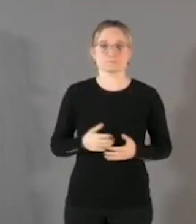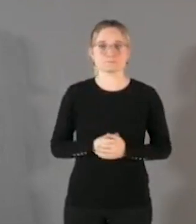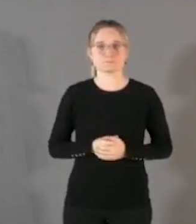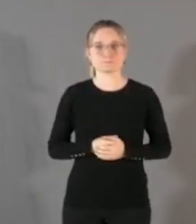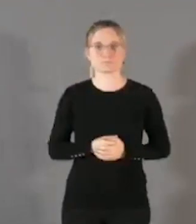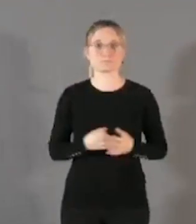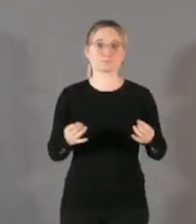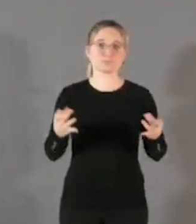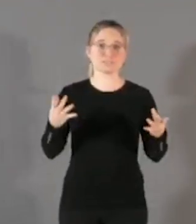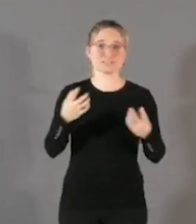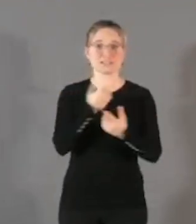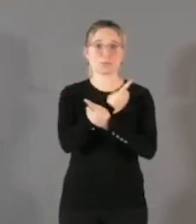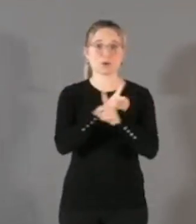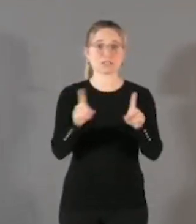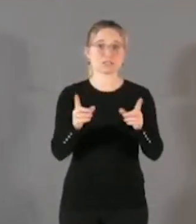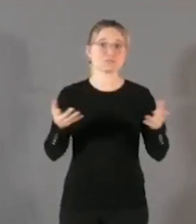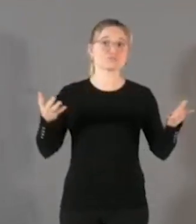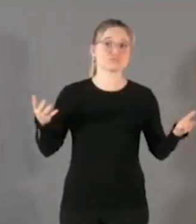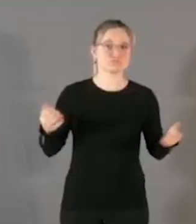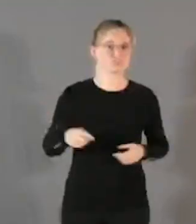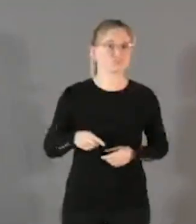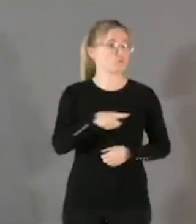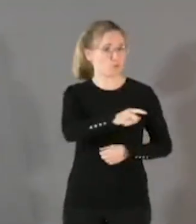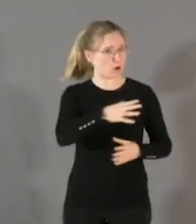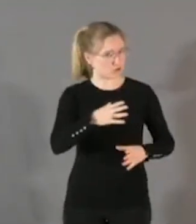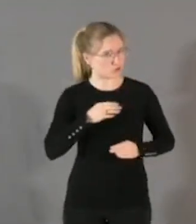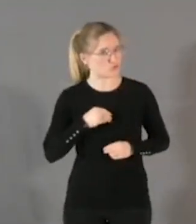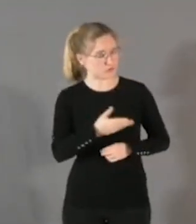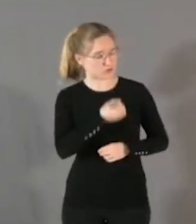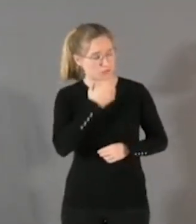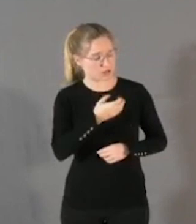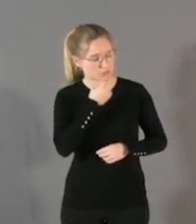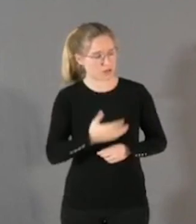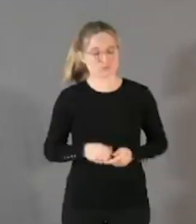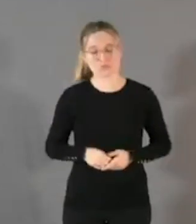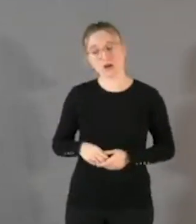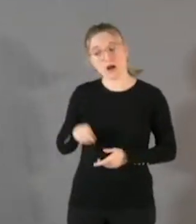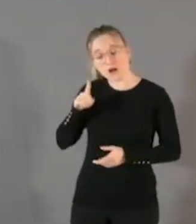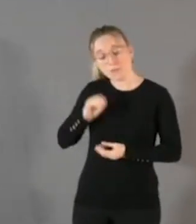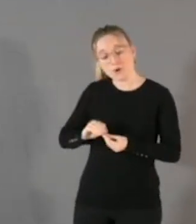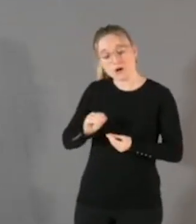démocratie. Vous l'assumez, non mais vous l'assumez, c'est bien. Ah, je m'interroge.